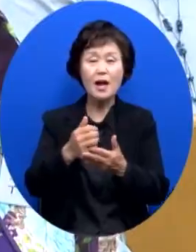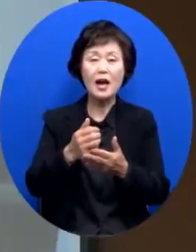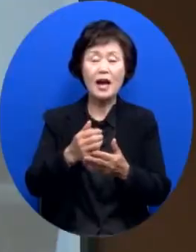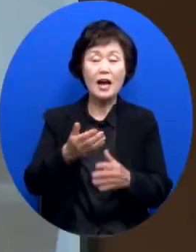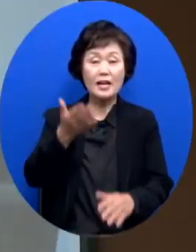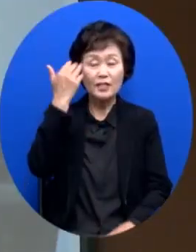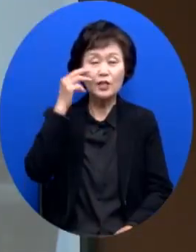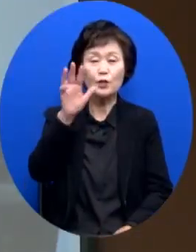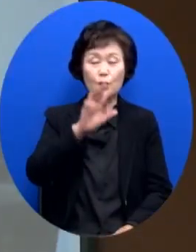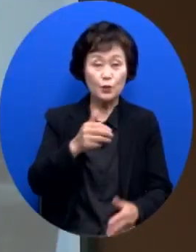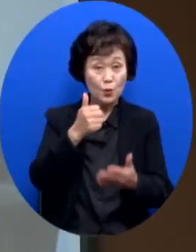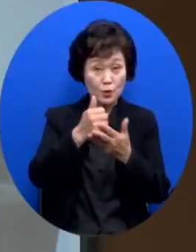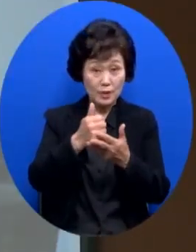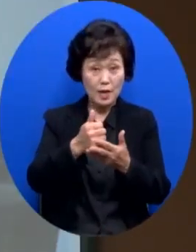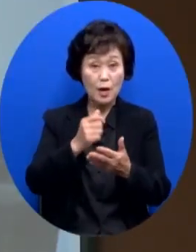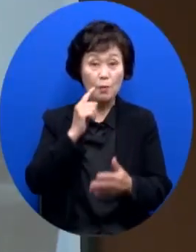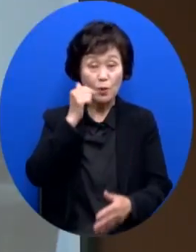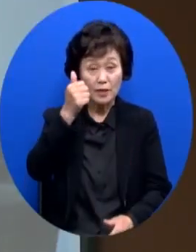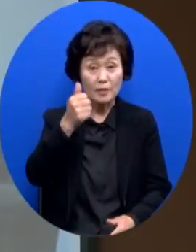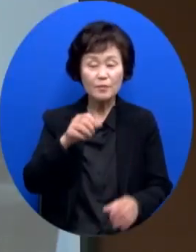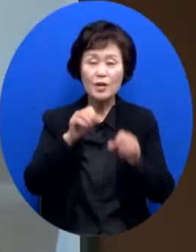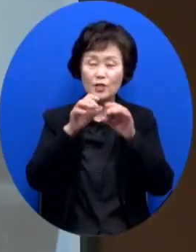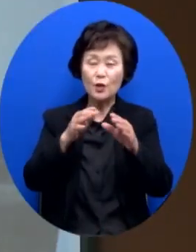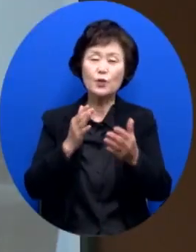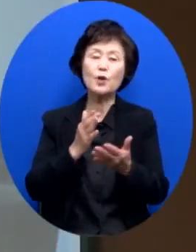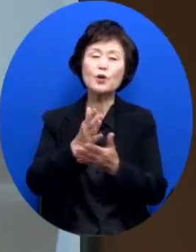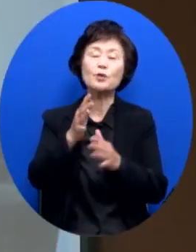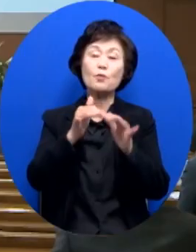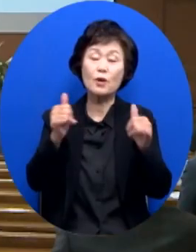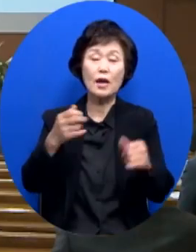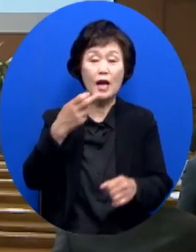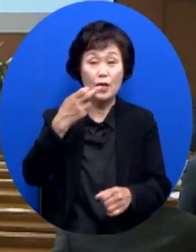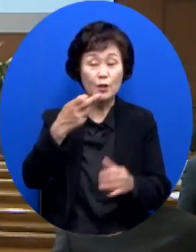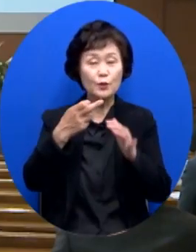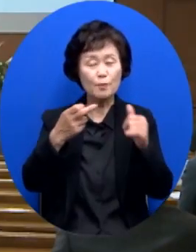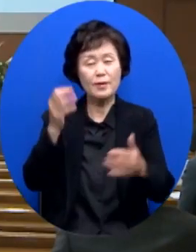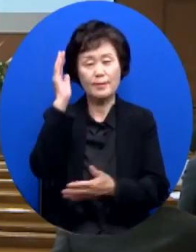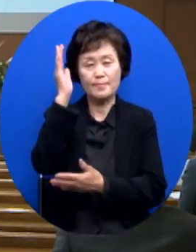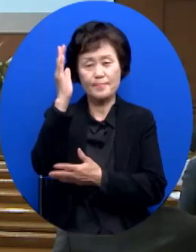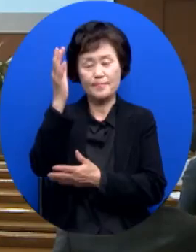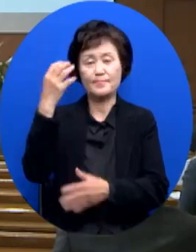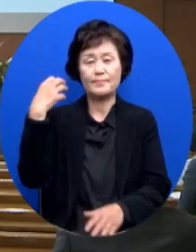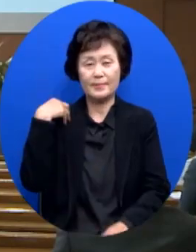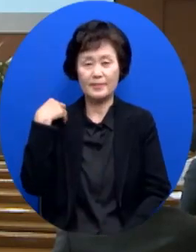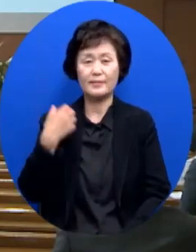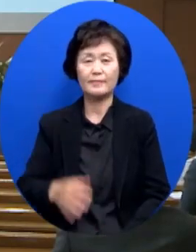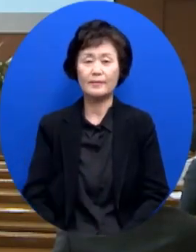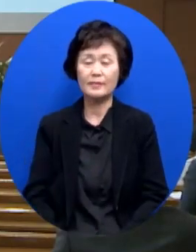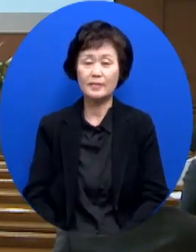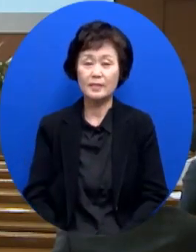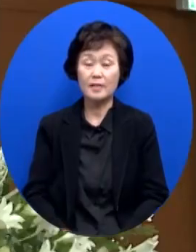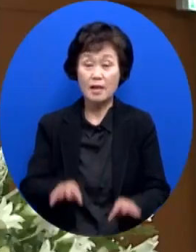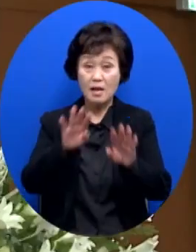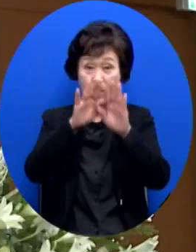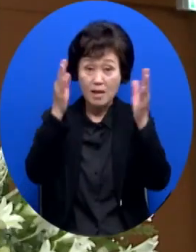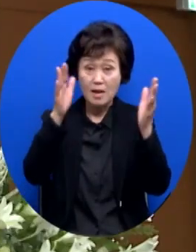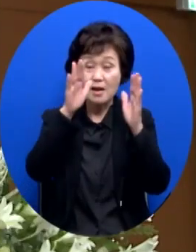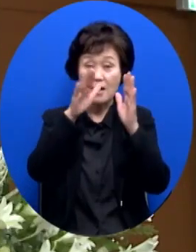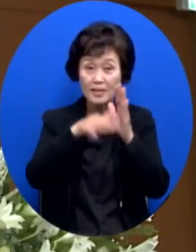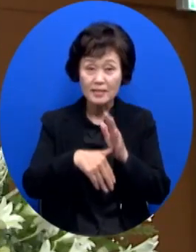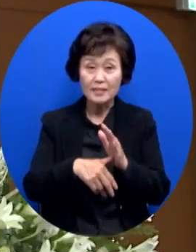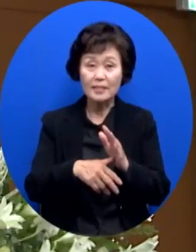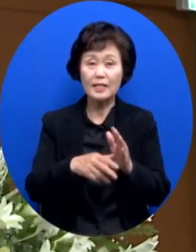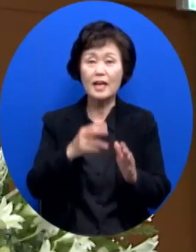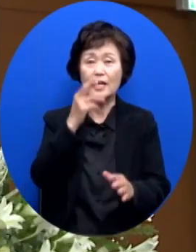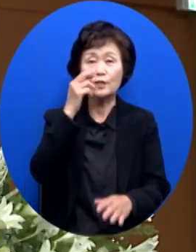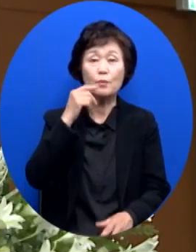등 선교 현장 전문가 12명이 강연을 맡았습니다. 개강식에서 최철희 선교사는 코로나